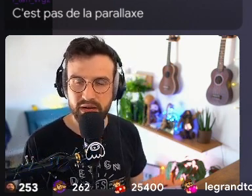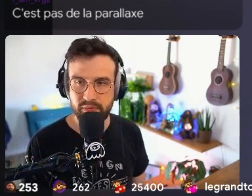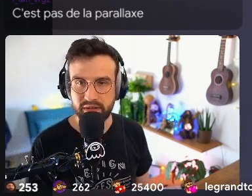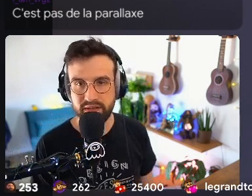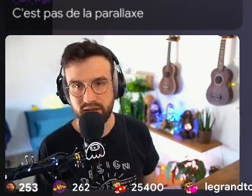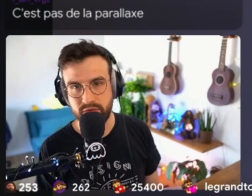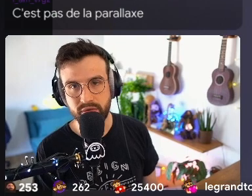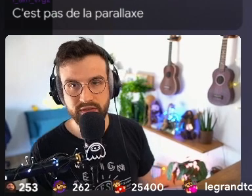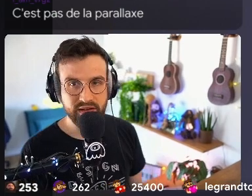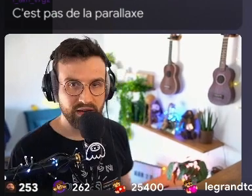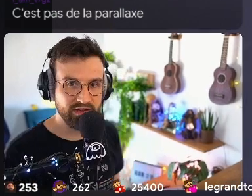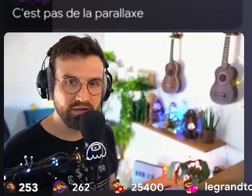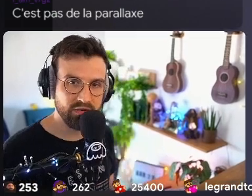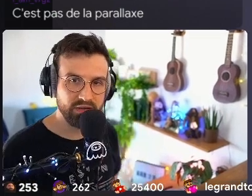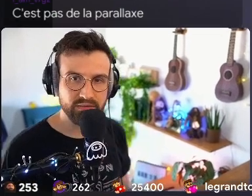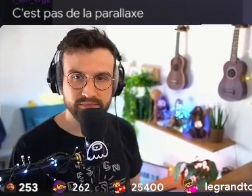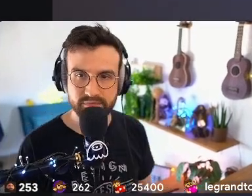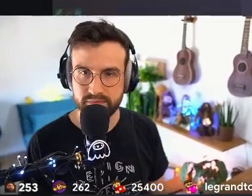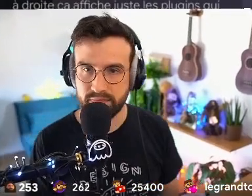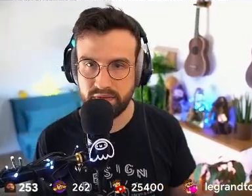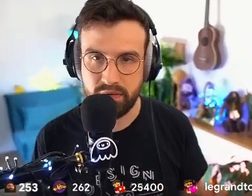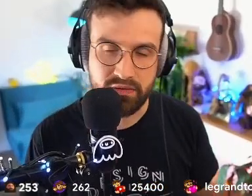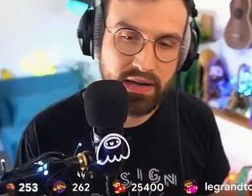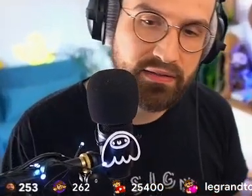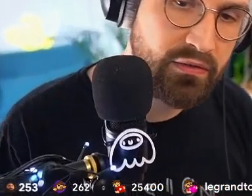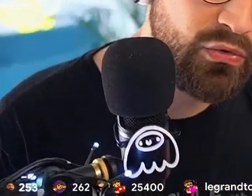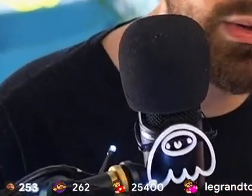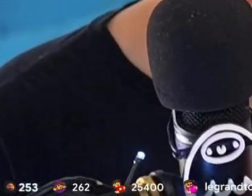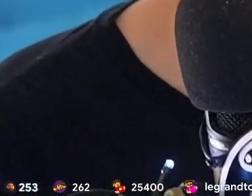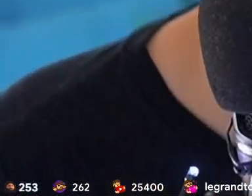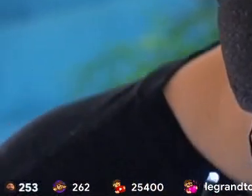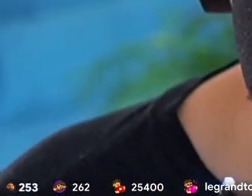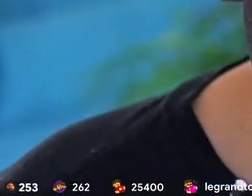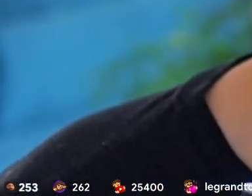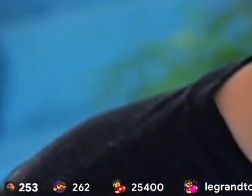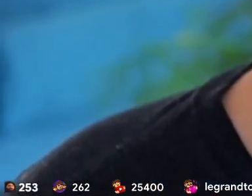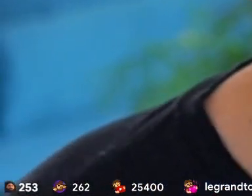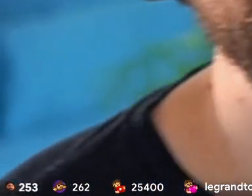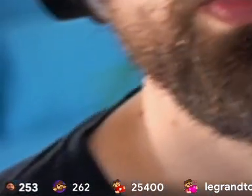Tu vois pas les plugins qui influent sur le design live. D'accord, ok. Salut Slice UI.